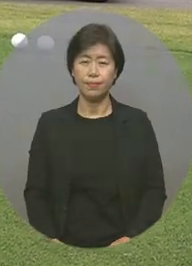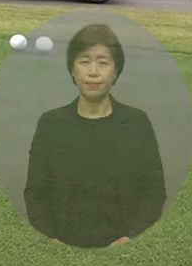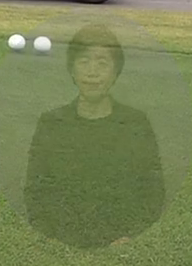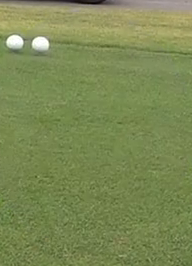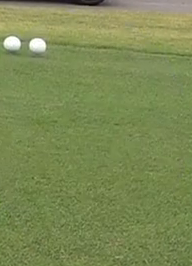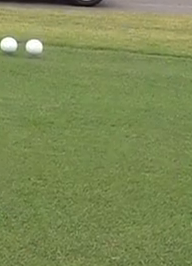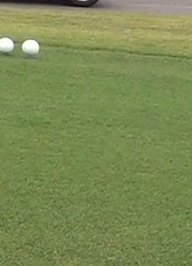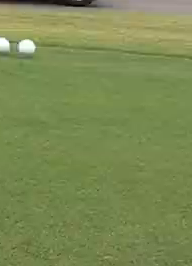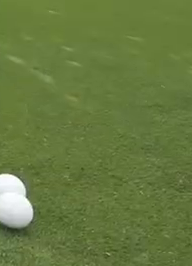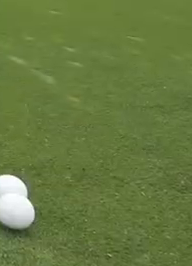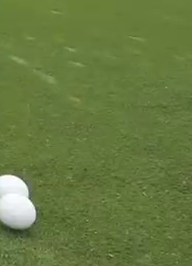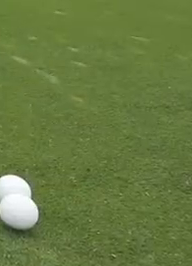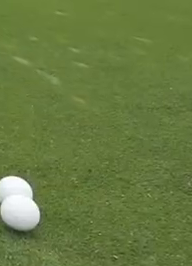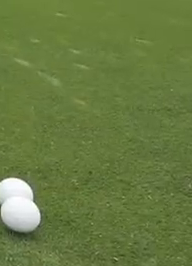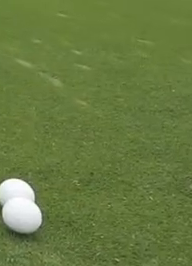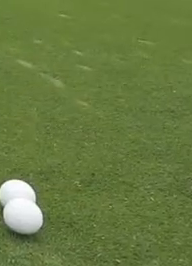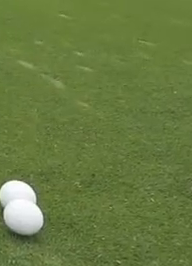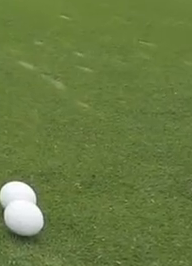팔로만 좋아줘.